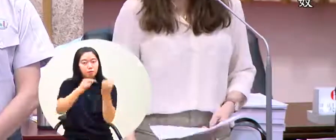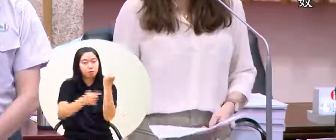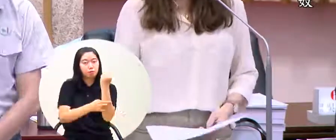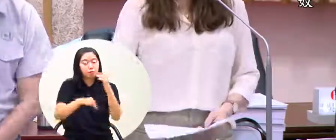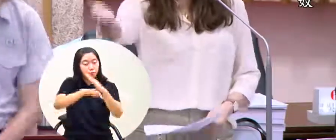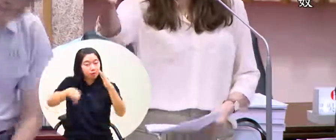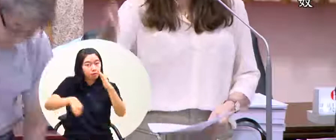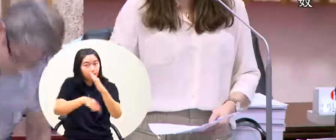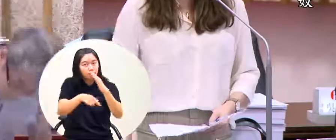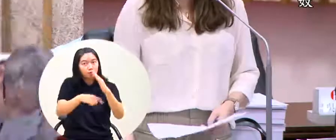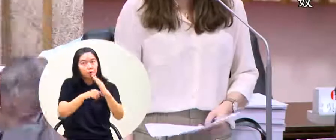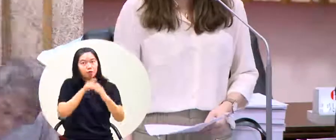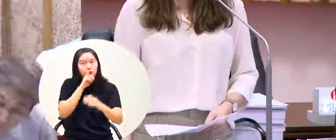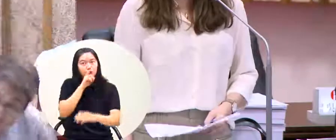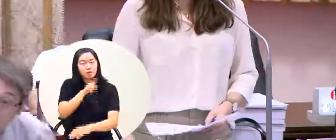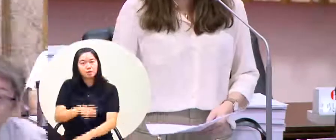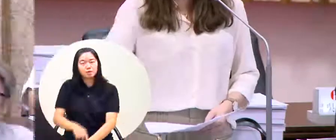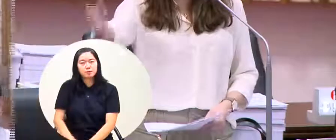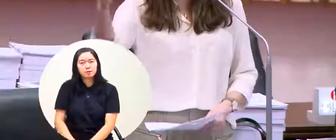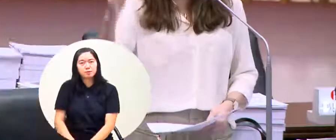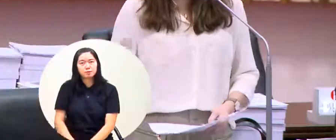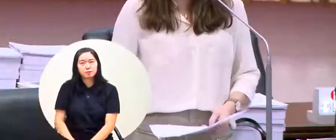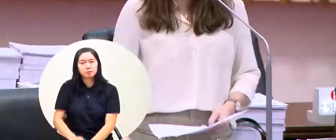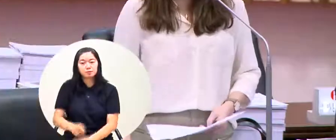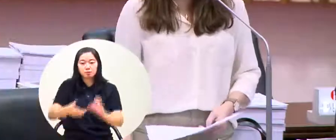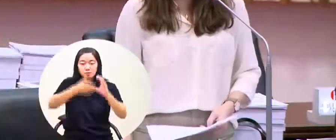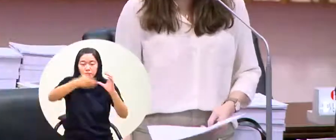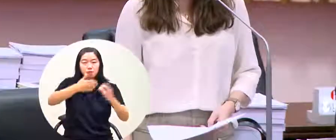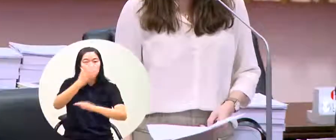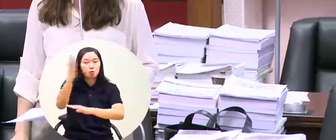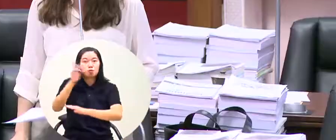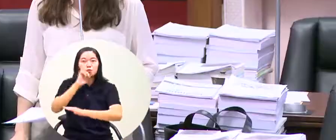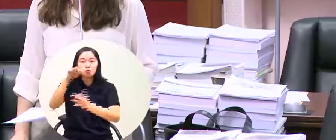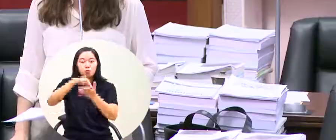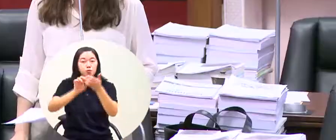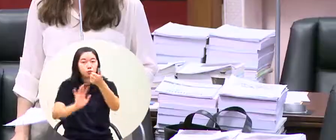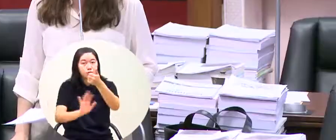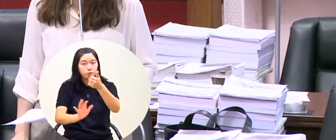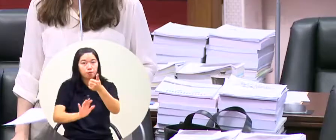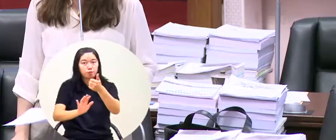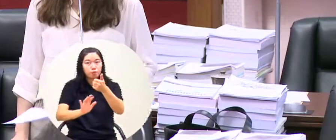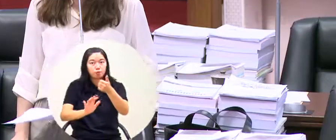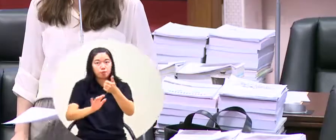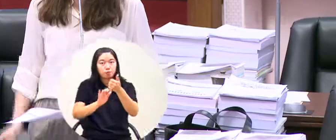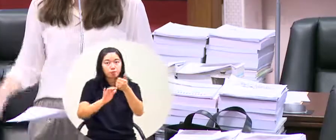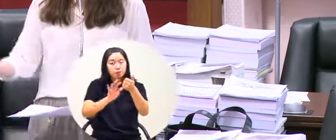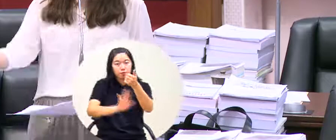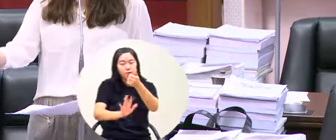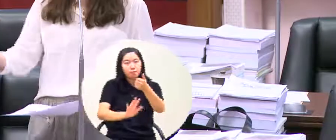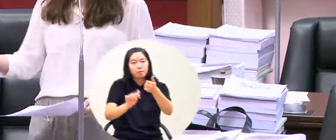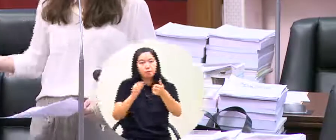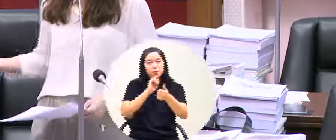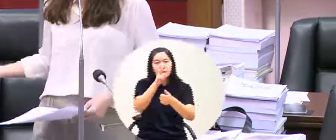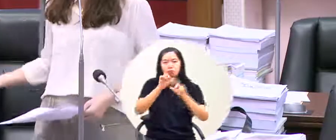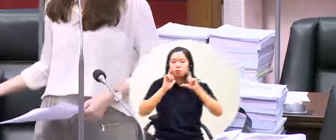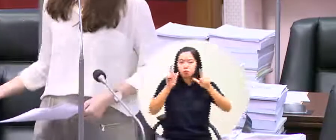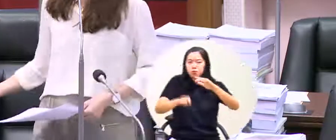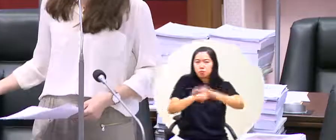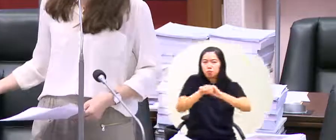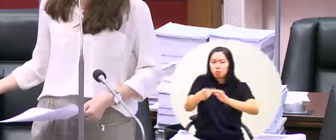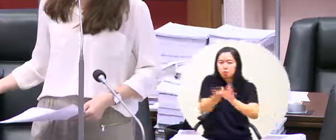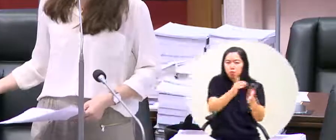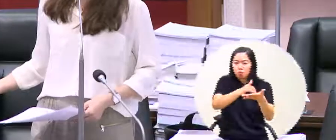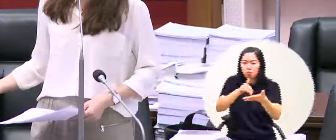坐，立法院的现在媒体不是说立法委员你就是公然违法嘛。立法院的预算助理的加班